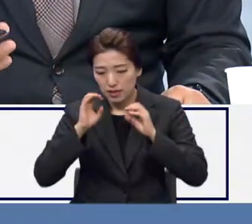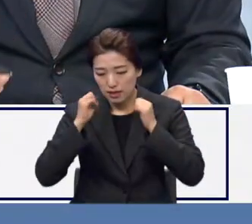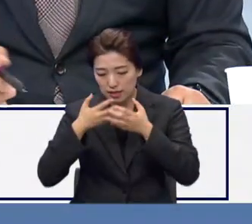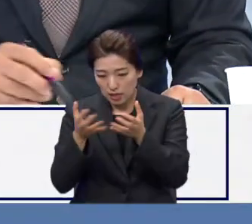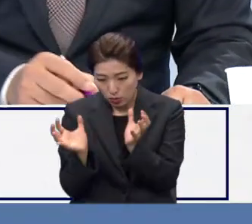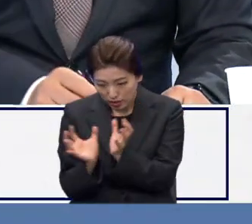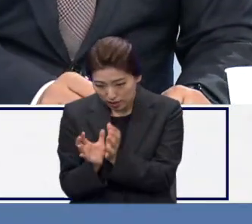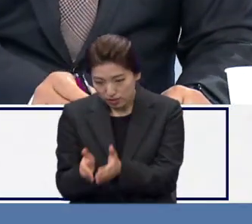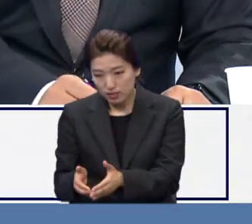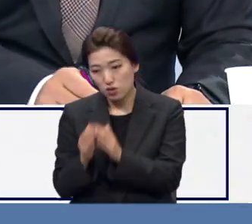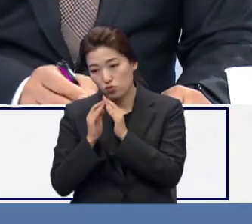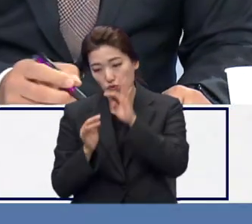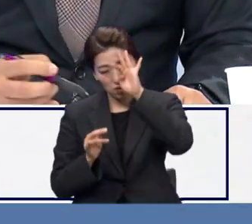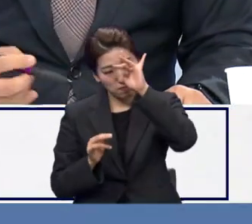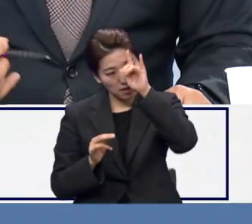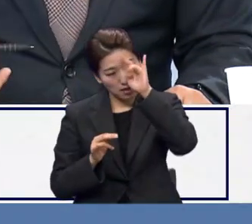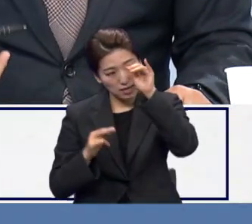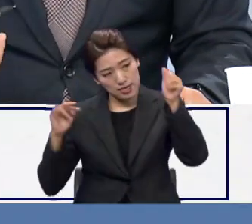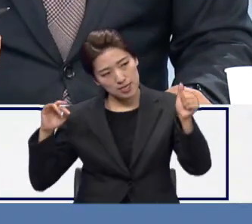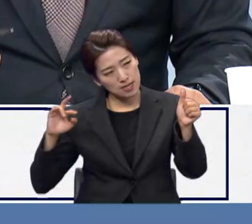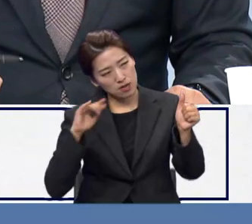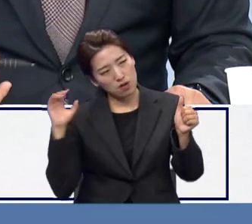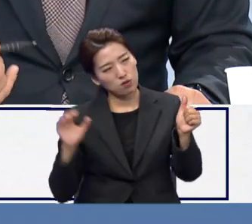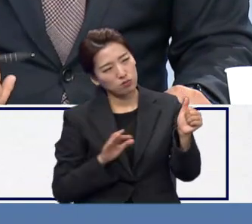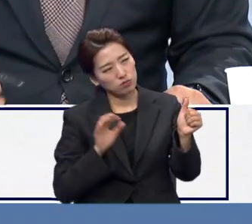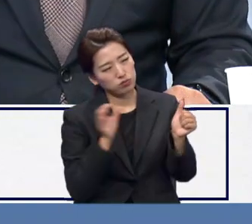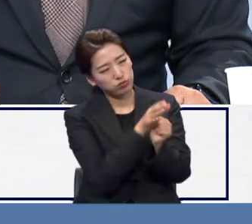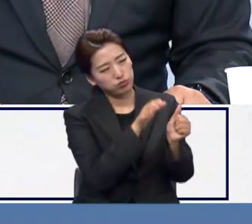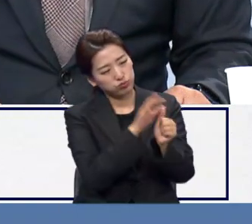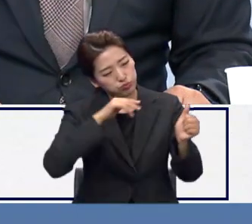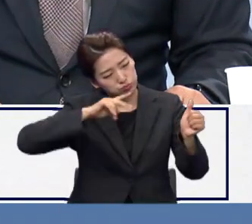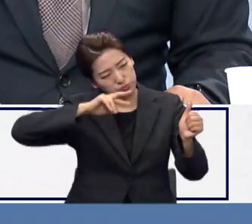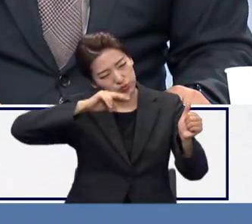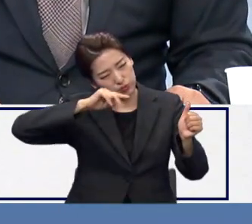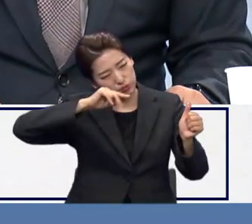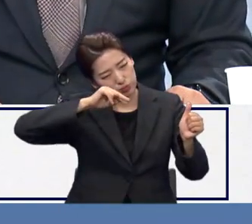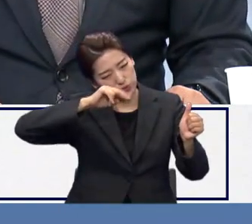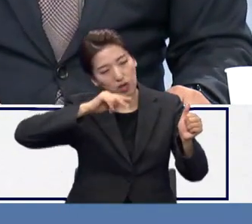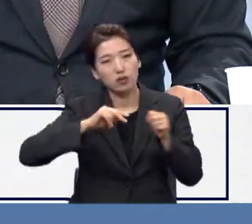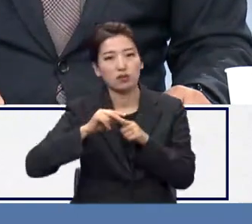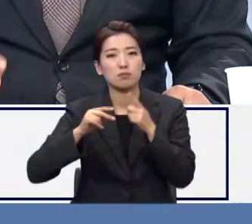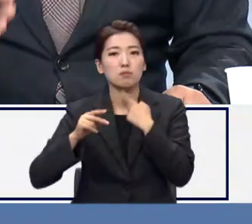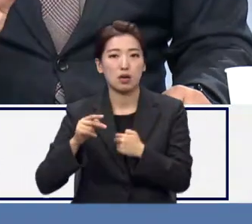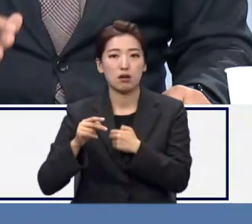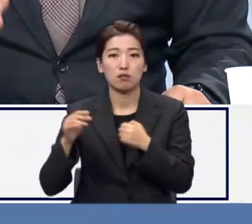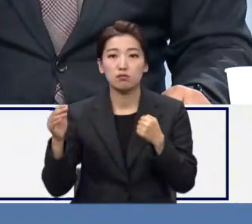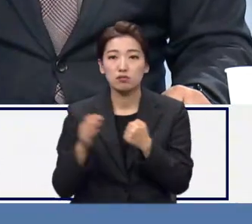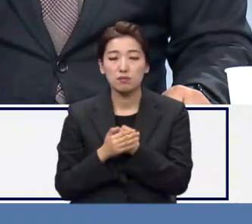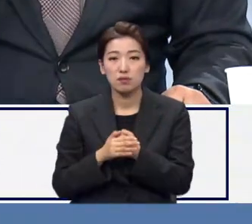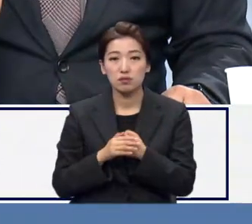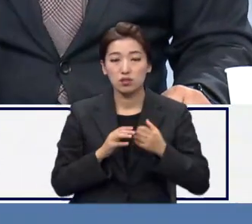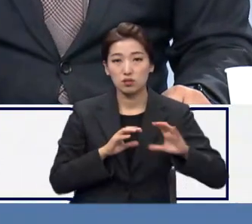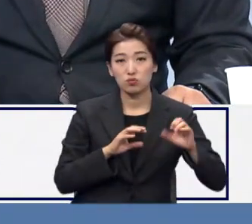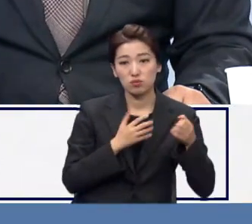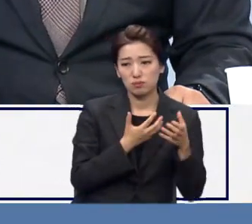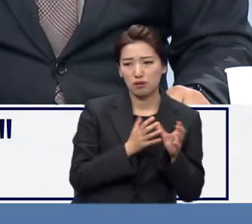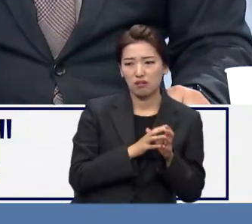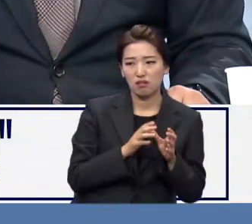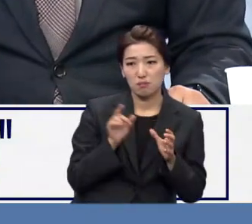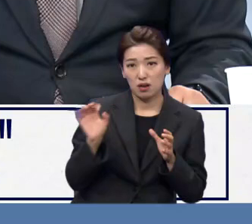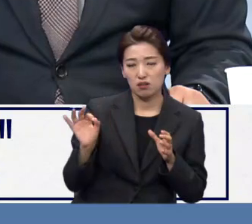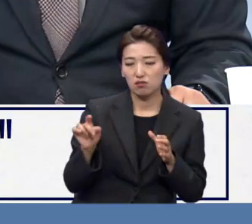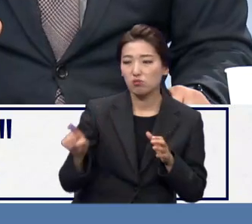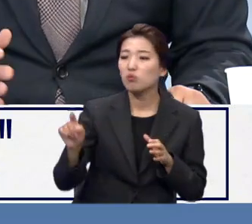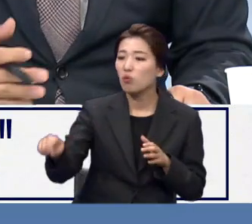했단 말이에요네 에 대해서 한 말씀을 저주다 한다 저는 오히려 전 정말 그